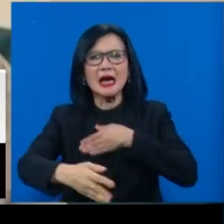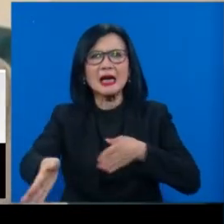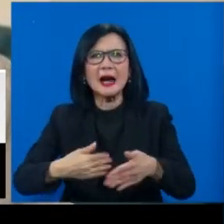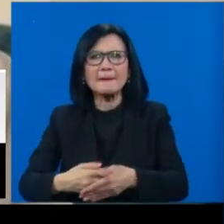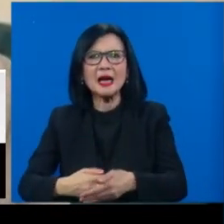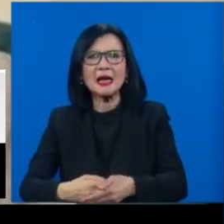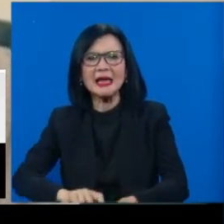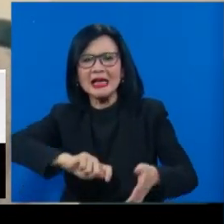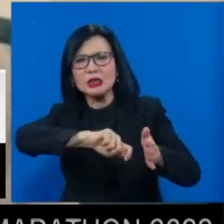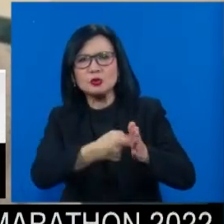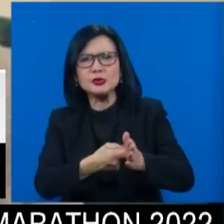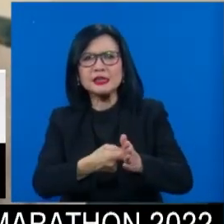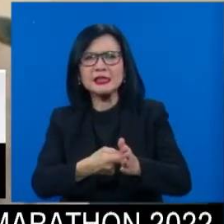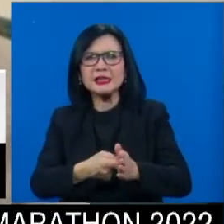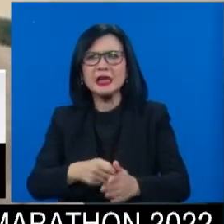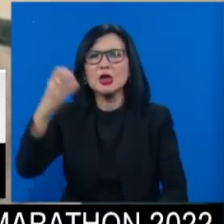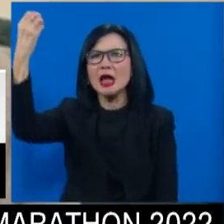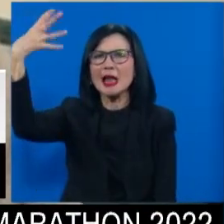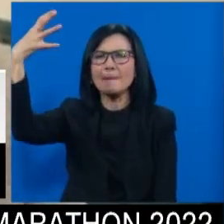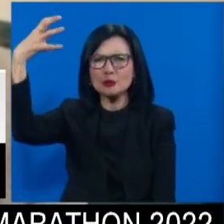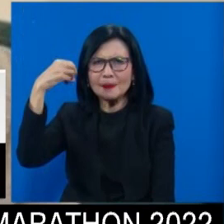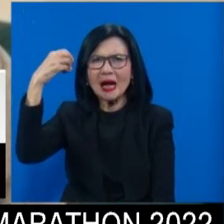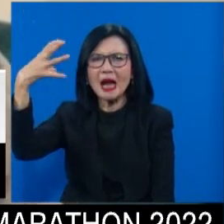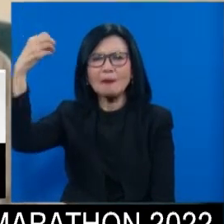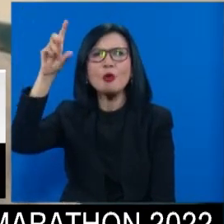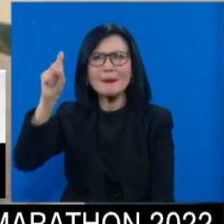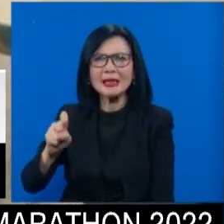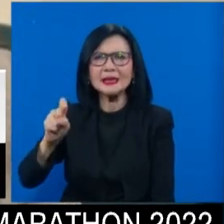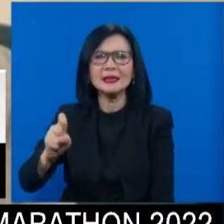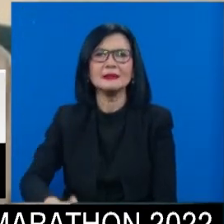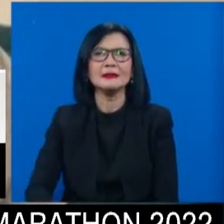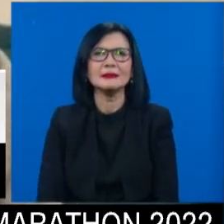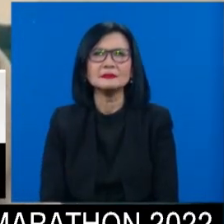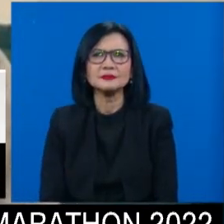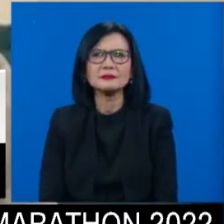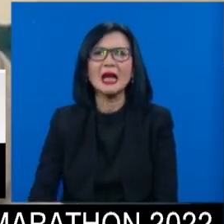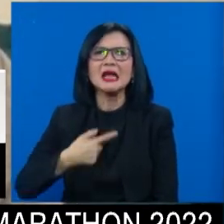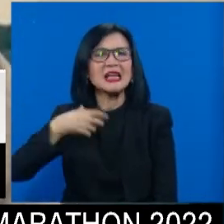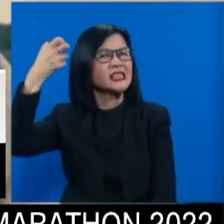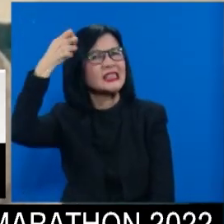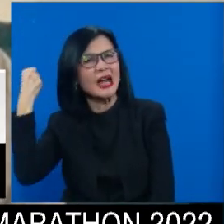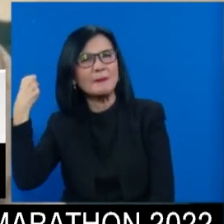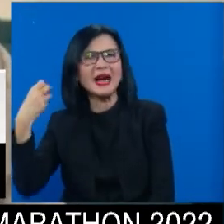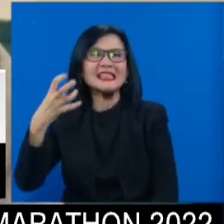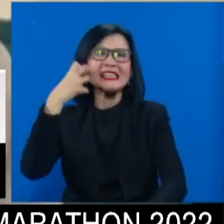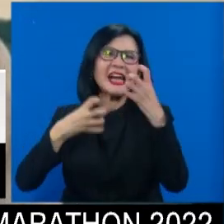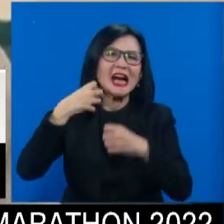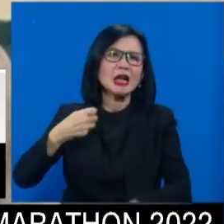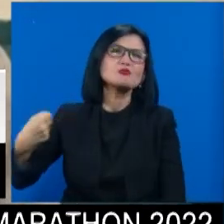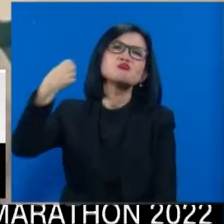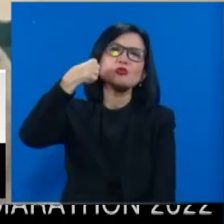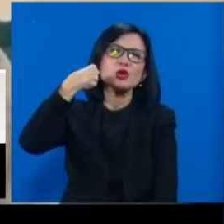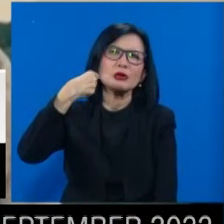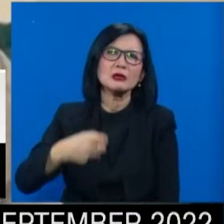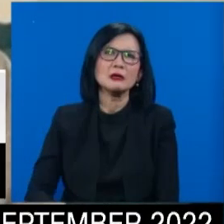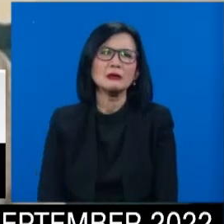dimatiin lampu sama ibu dan polwan. Pacar saya dikurung di luar, dan saya dipukuli lagi, dijambak lagi, dicakar lagi, dicubit lagi. Terus